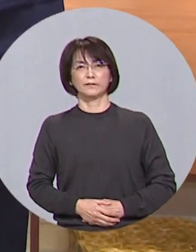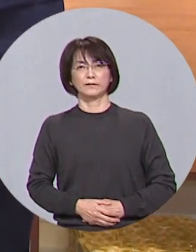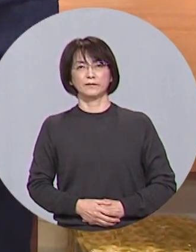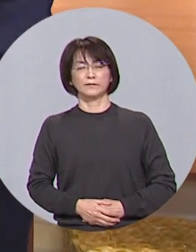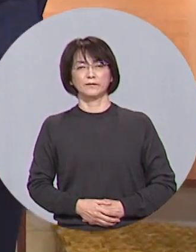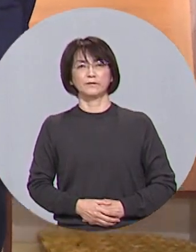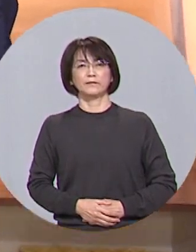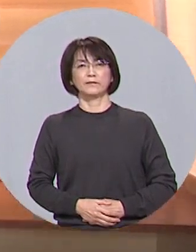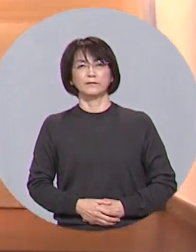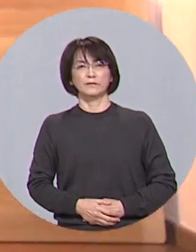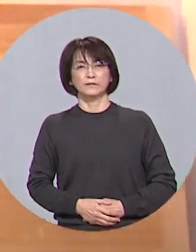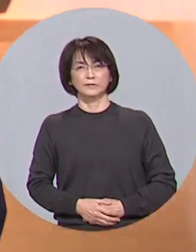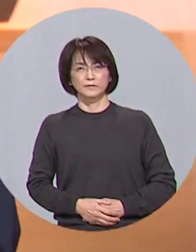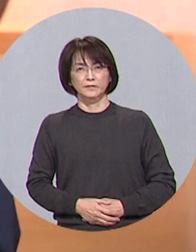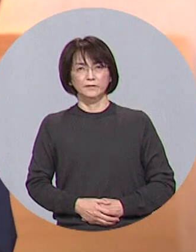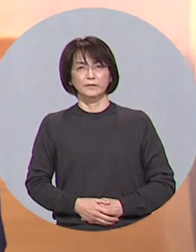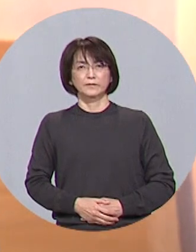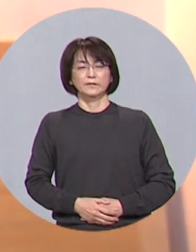ございます。う